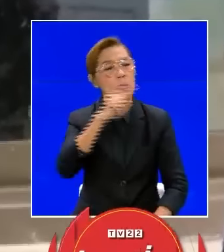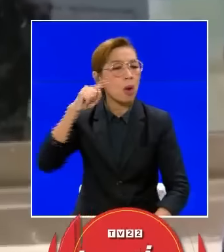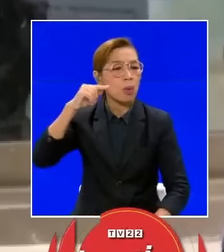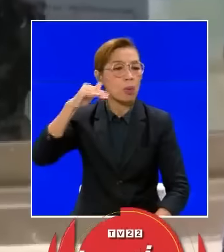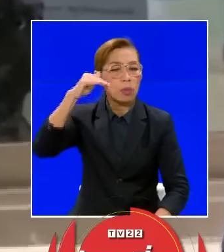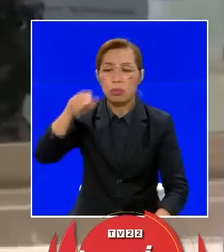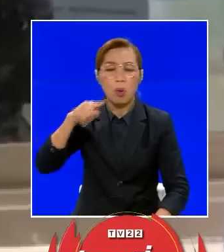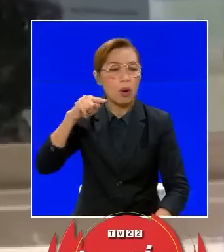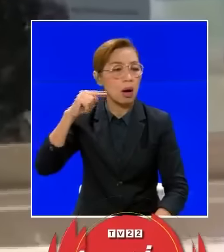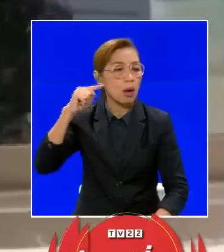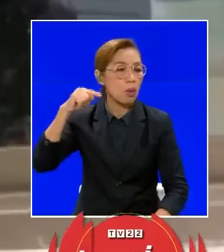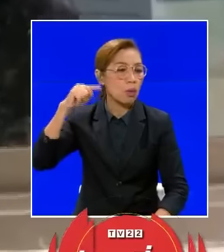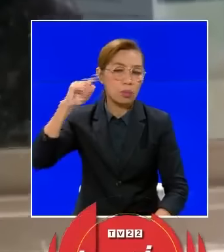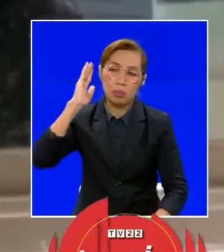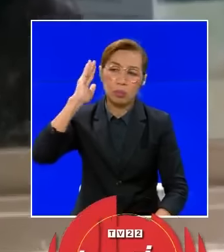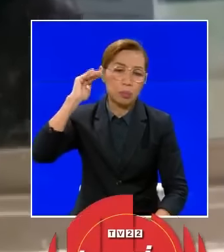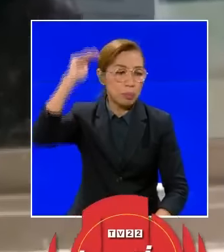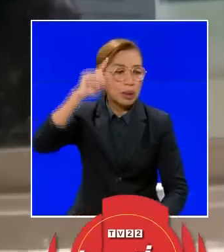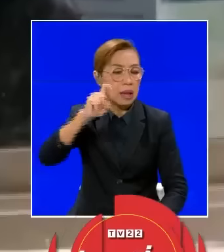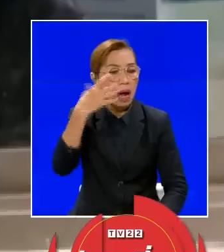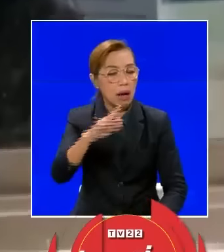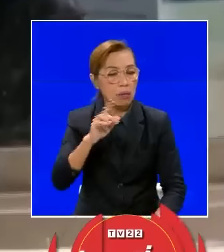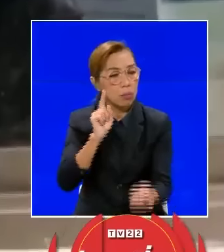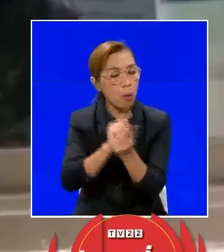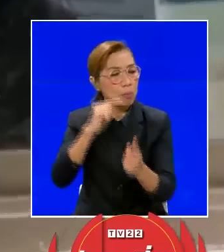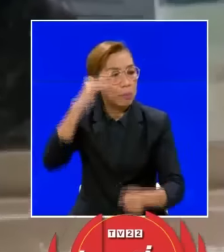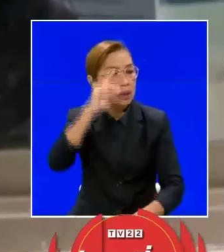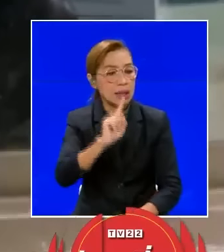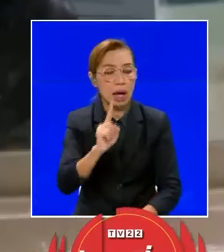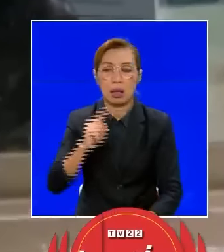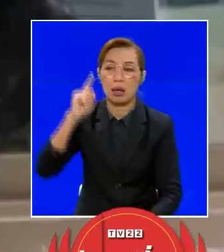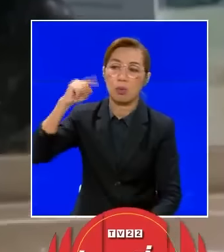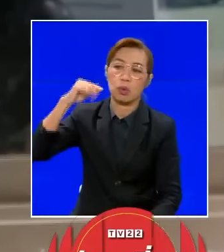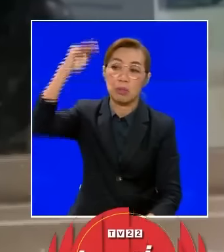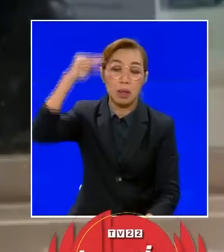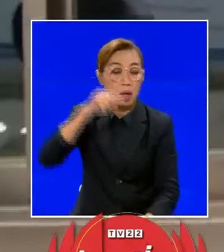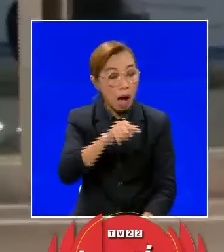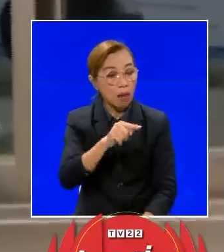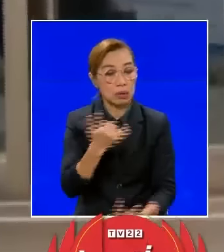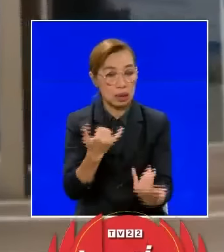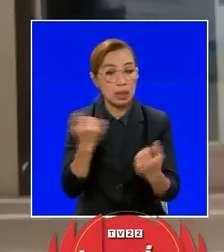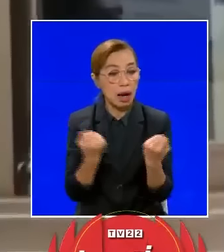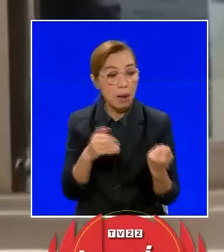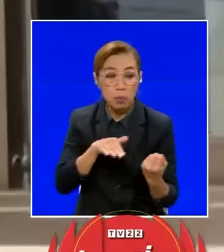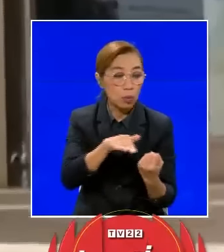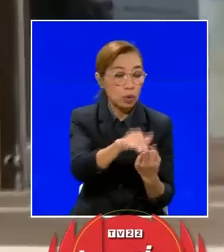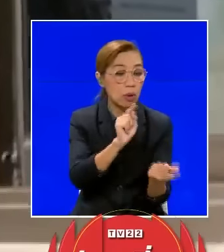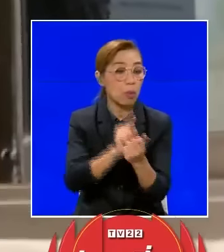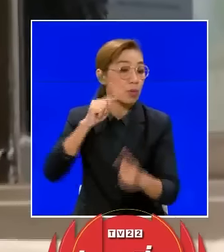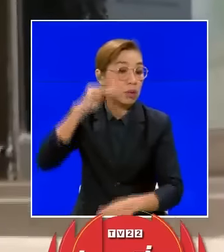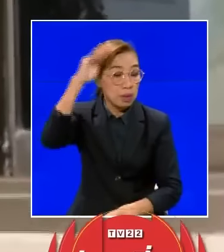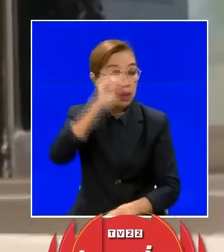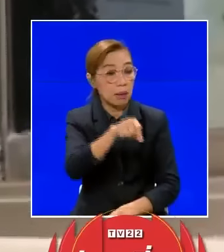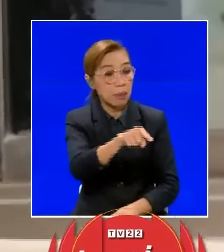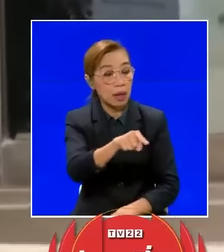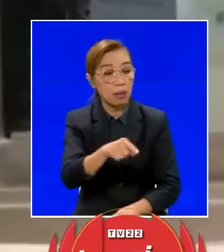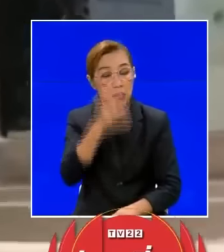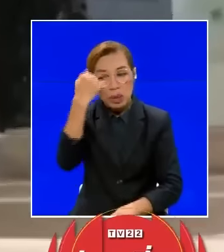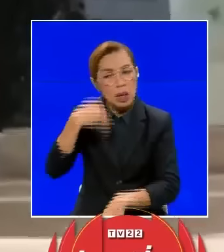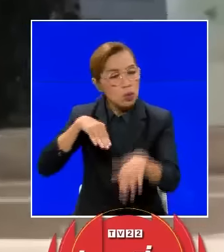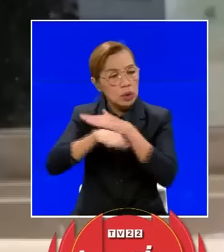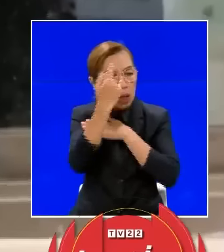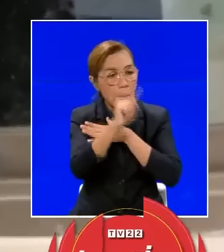จะไปหาใครอ่ะ พี่สาวครับ ไปหาพี่สาว ครับ ตกลงไปหาพี่ชายหรือพี่สาว หาพี่สาวครับ ที่เราหนีมาเนี่ยคือเขาจะฆ่าเราด้วยห